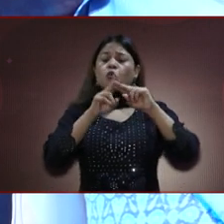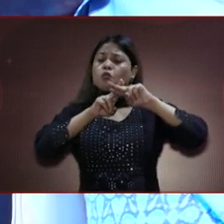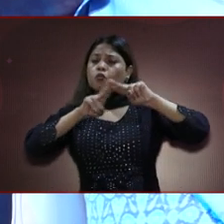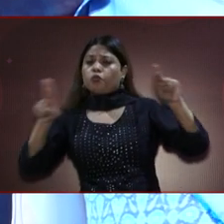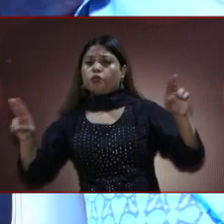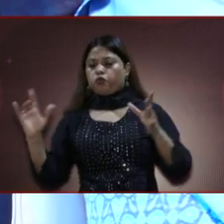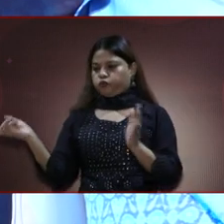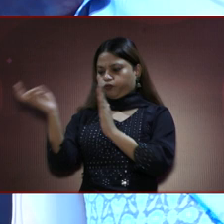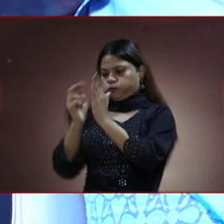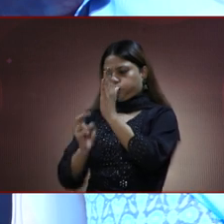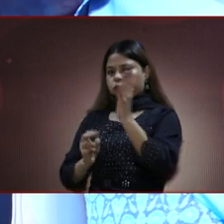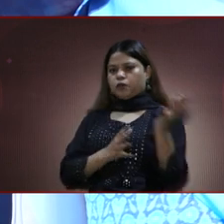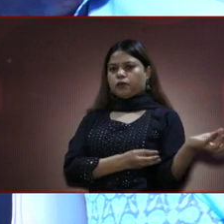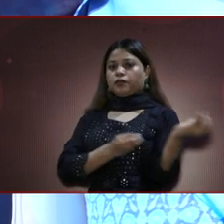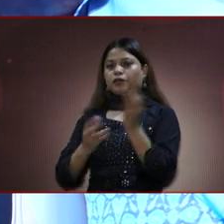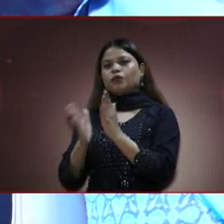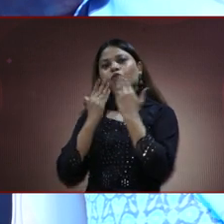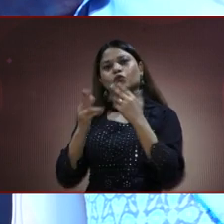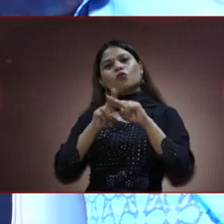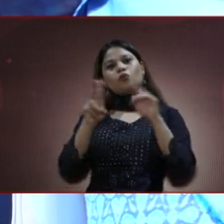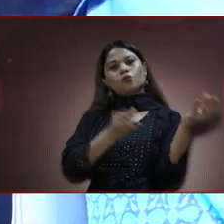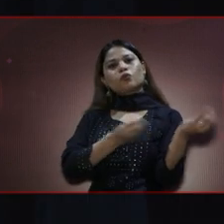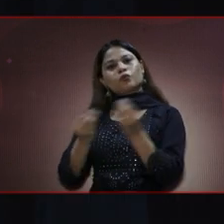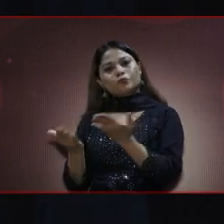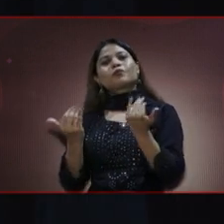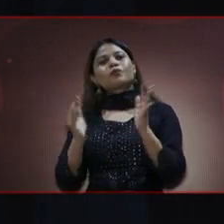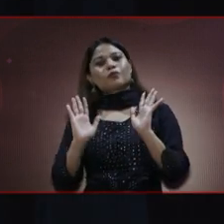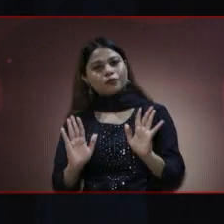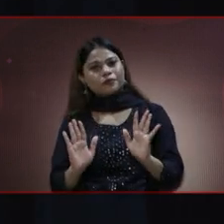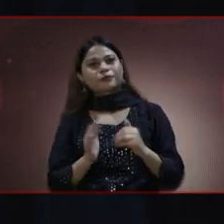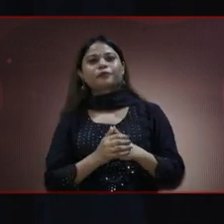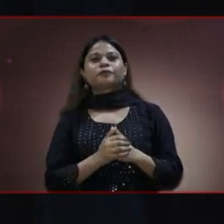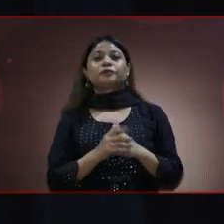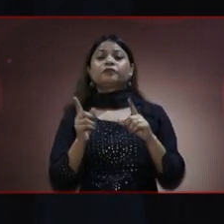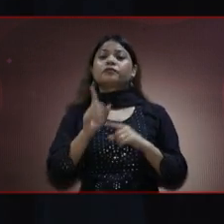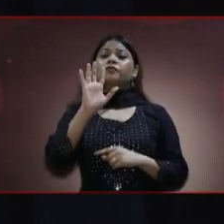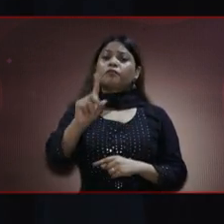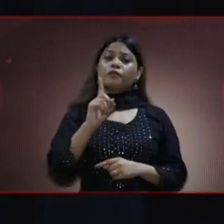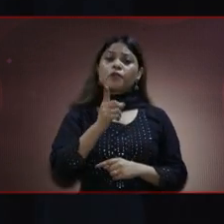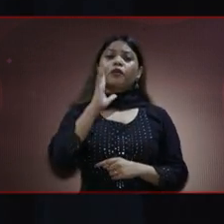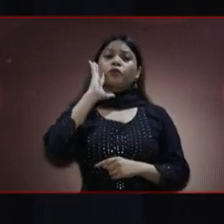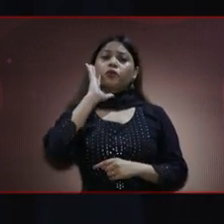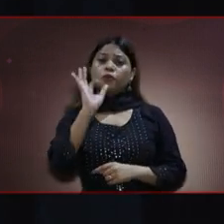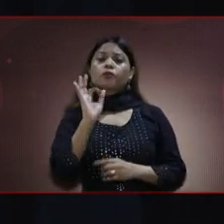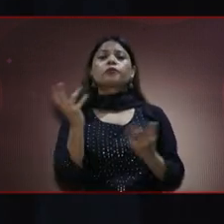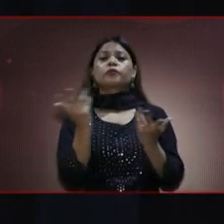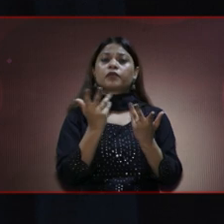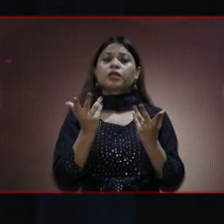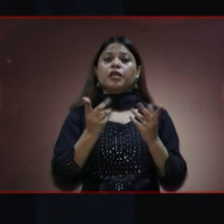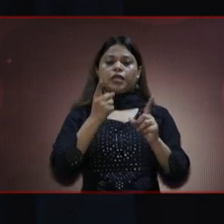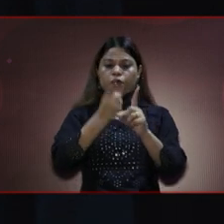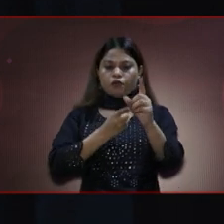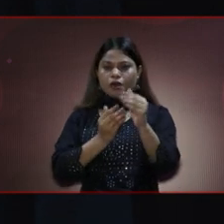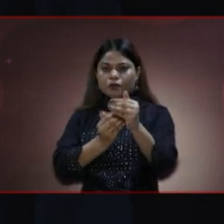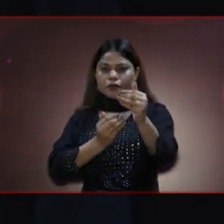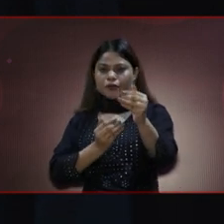लिए तो स्कूल के लिए भी पहुंचाया जा सकता है। लेकिन ये बहुत ही आवश्यक है कि अकादमिक सत्र प्रारंभ होने